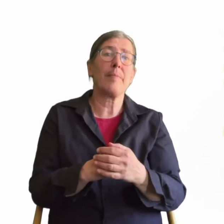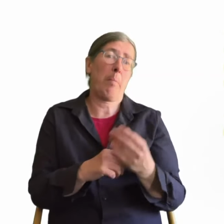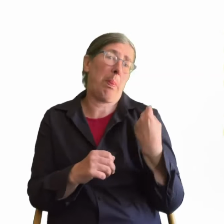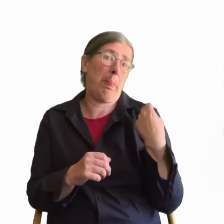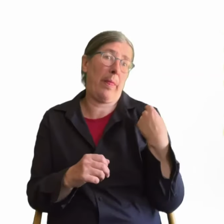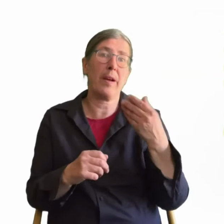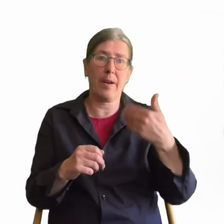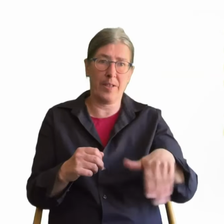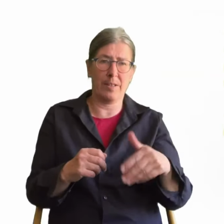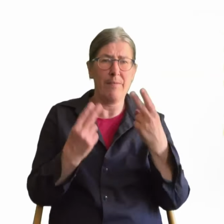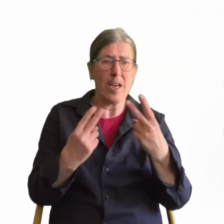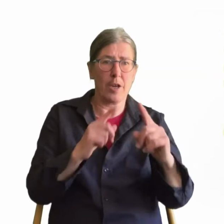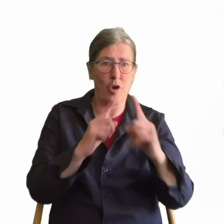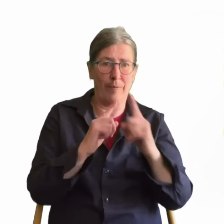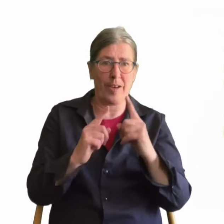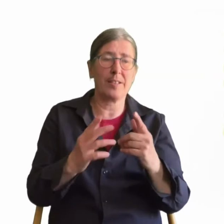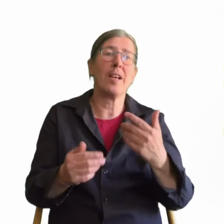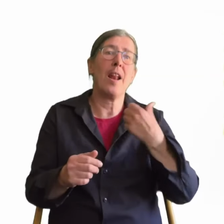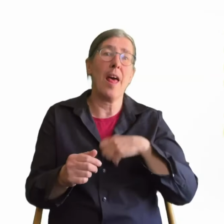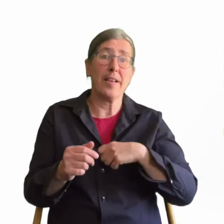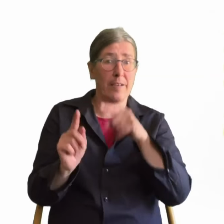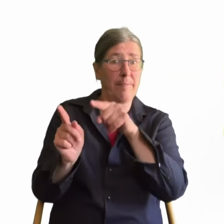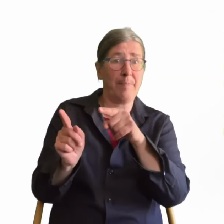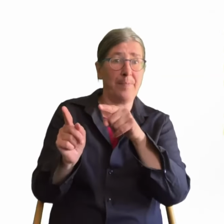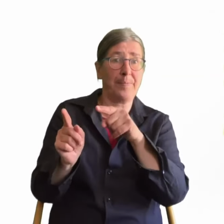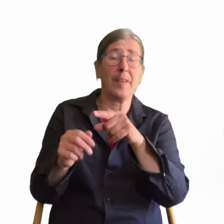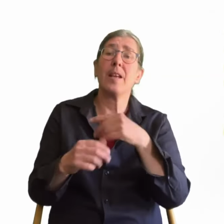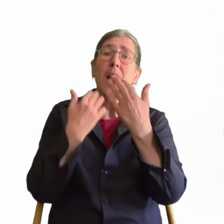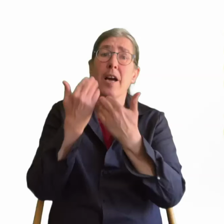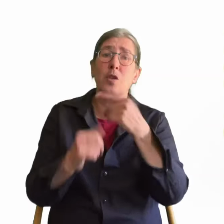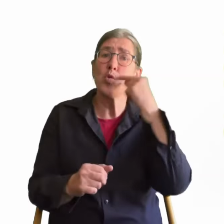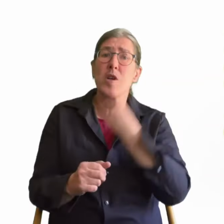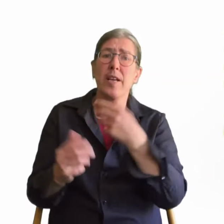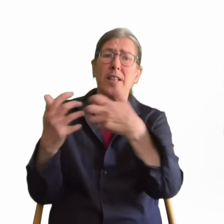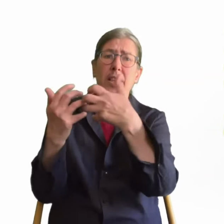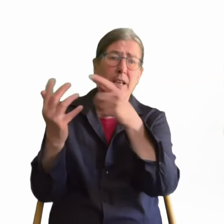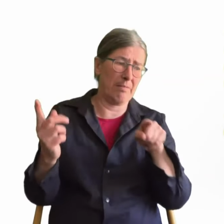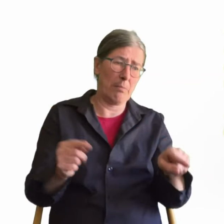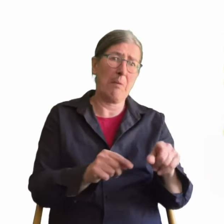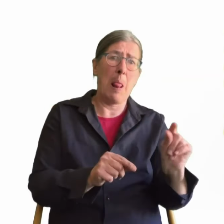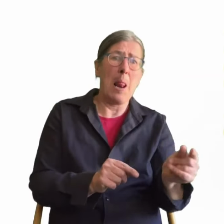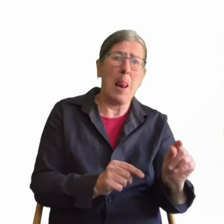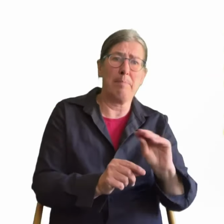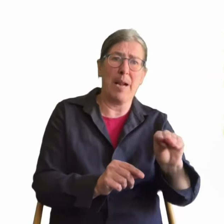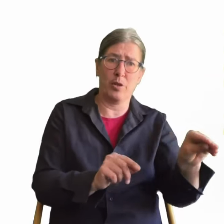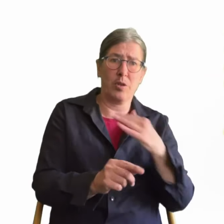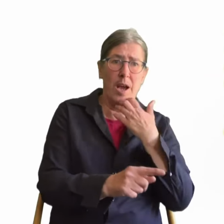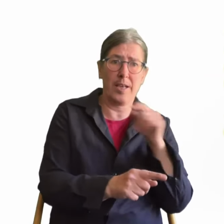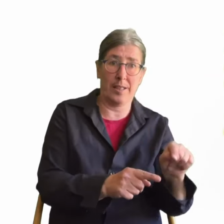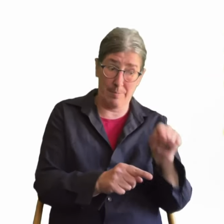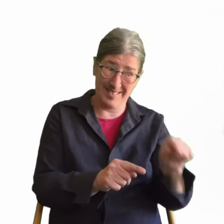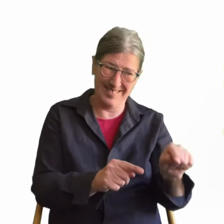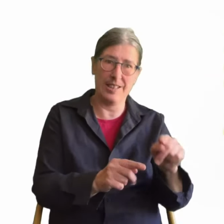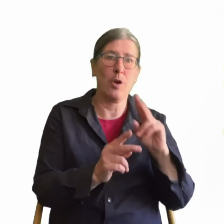fand so eine wichtige Konferenz statt. Die ist leider etwas untergegangen in den Nachrichten über den Ukraine-Krieg. Aber diese